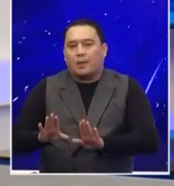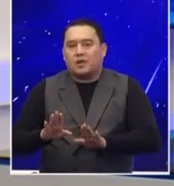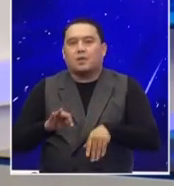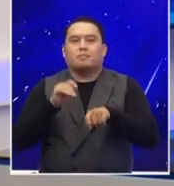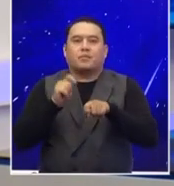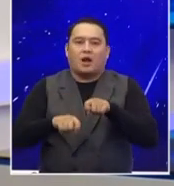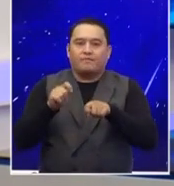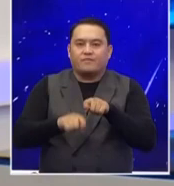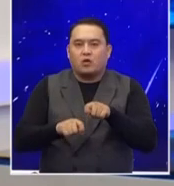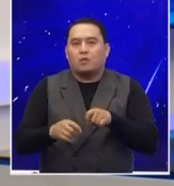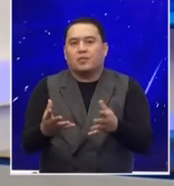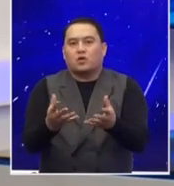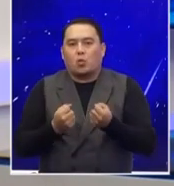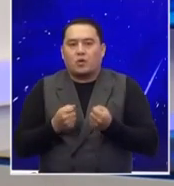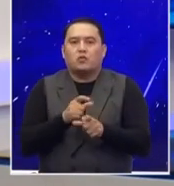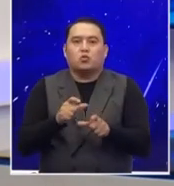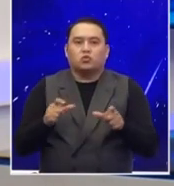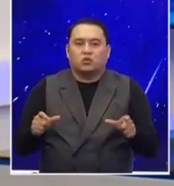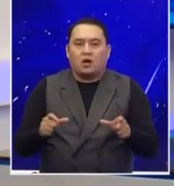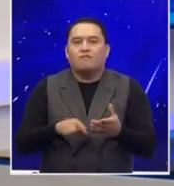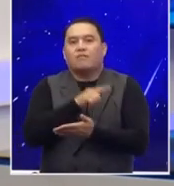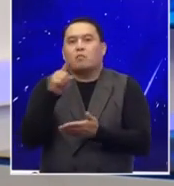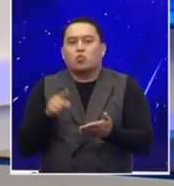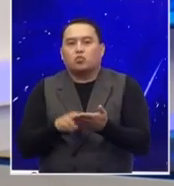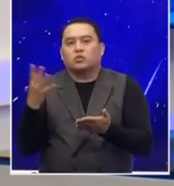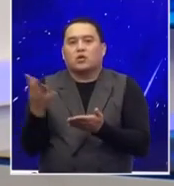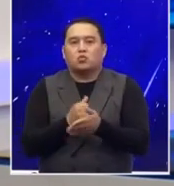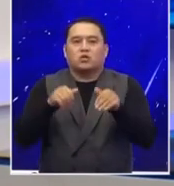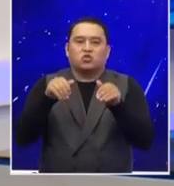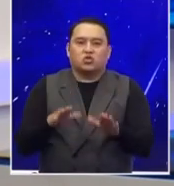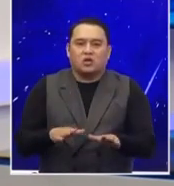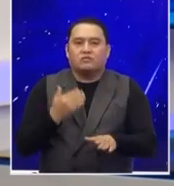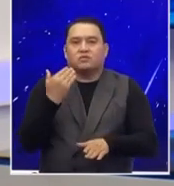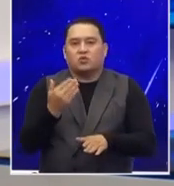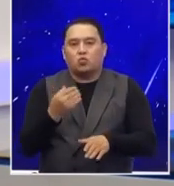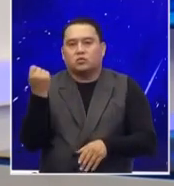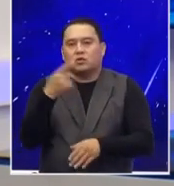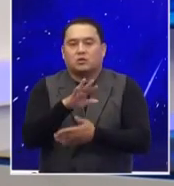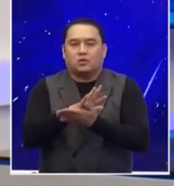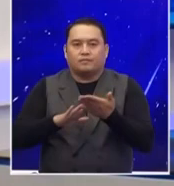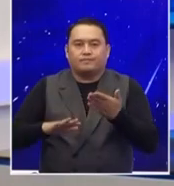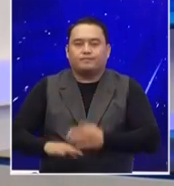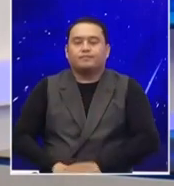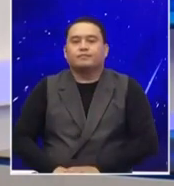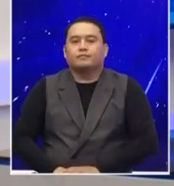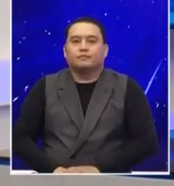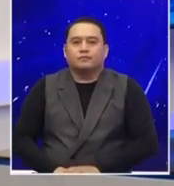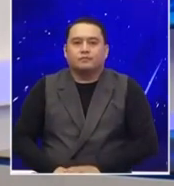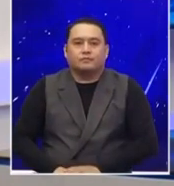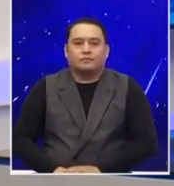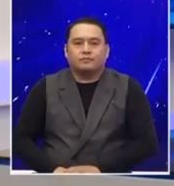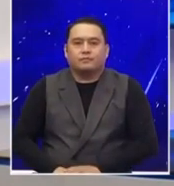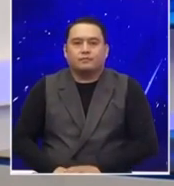же заместитель главы региона провел прием граждан. Какие вопросы найдут решение, в ближайшее время узнавала наша съемочная